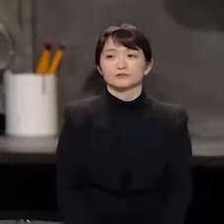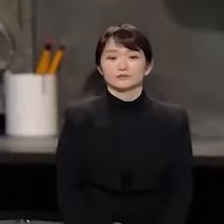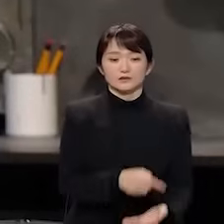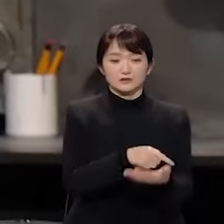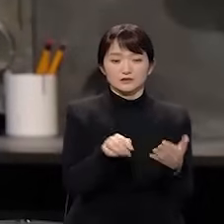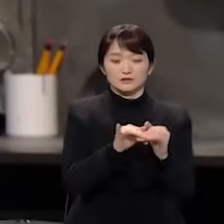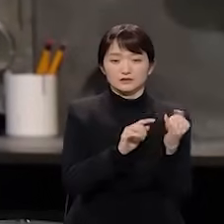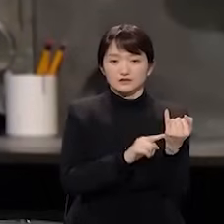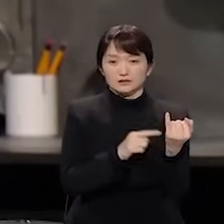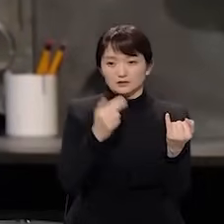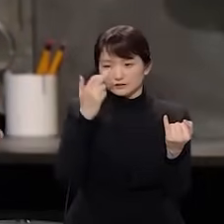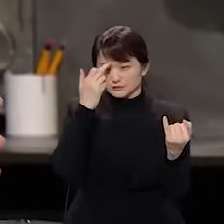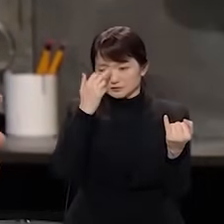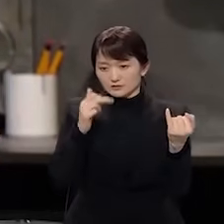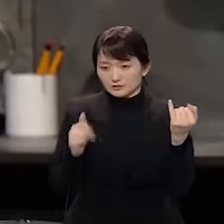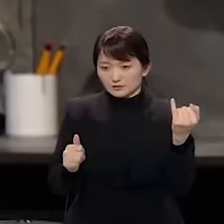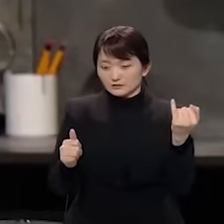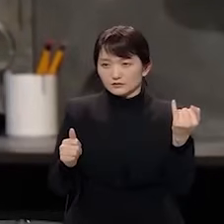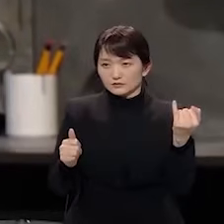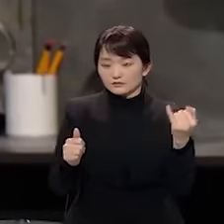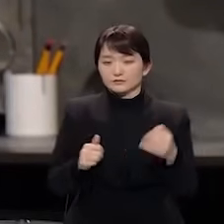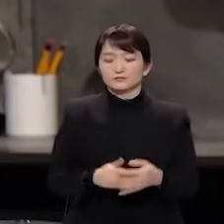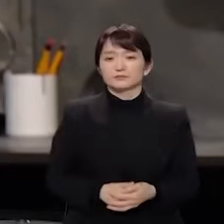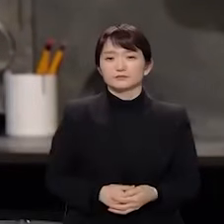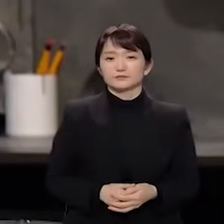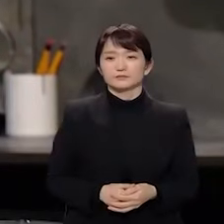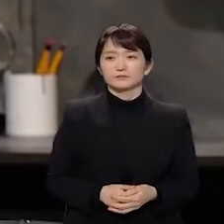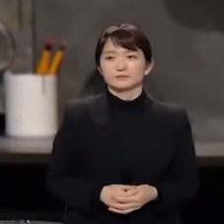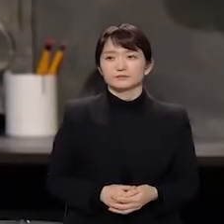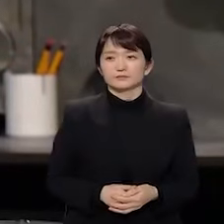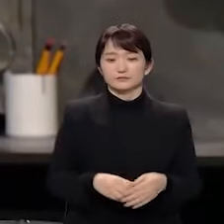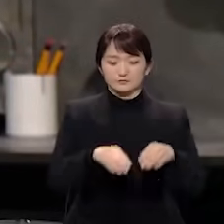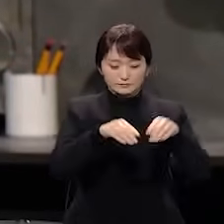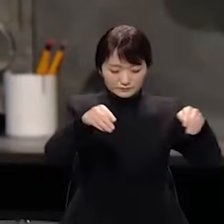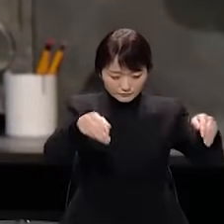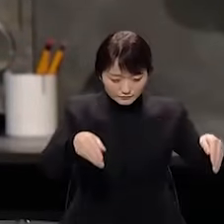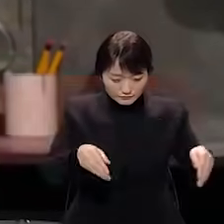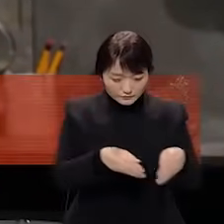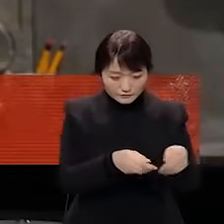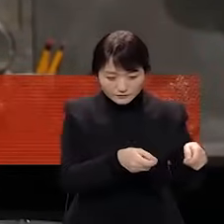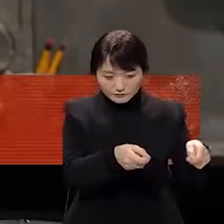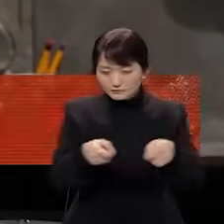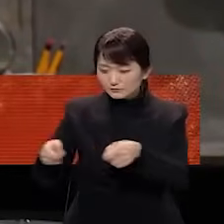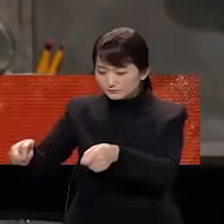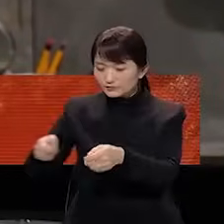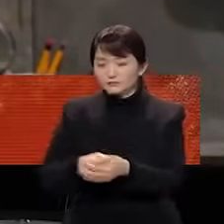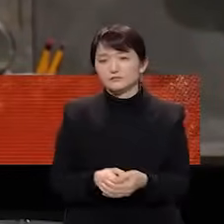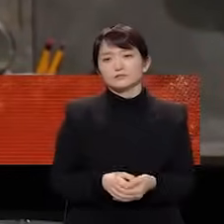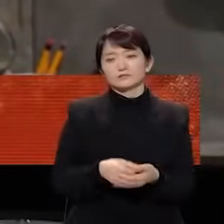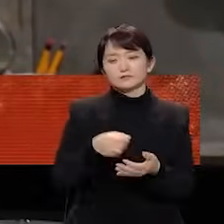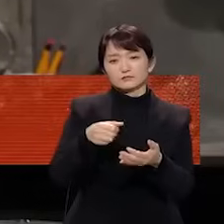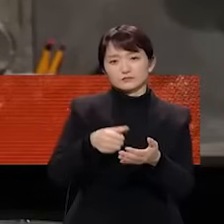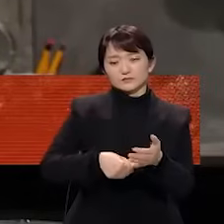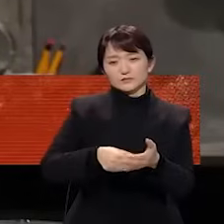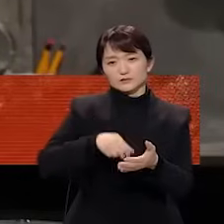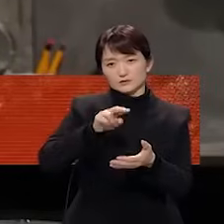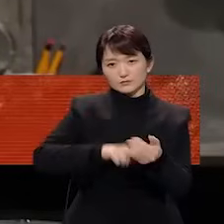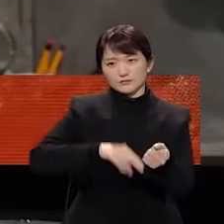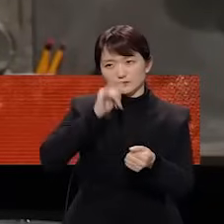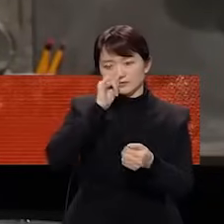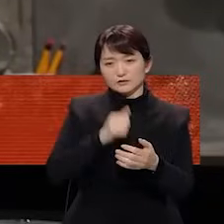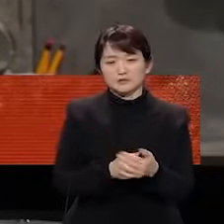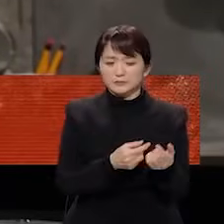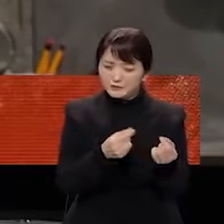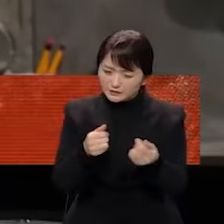제시하고 두 사람이 가판 이런 그 장사를 했었는데 비슷한 곳에서 비슷한 품목에 대해서 장사를 좀